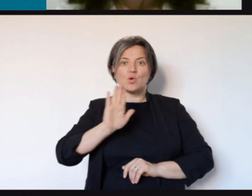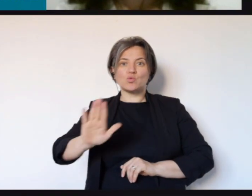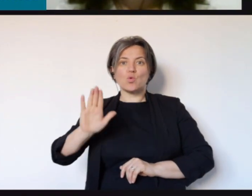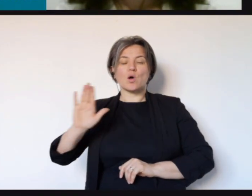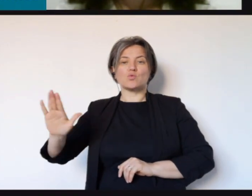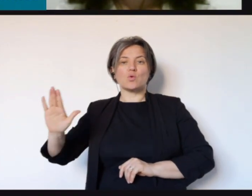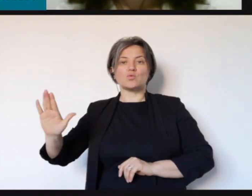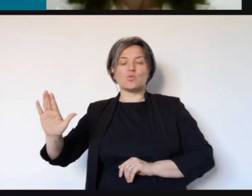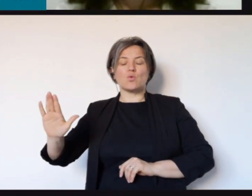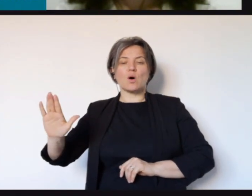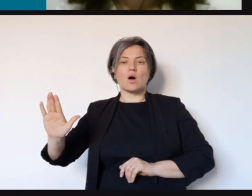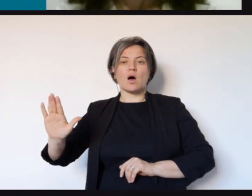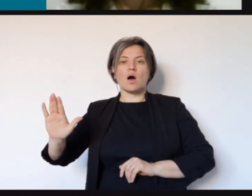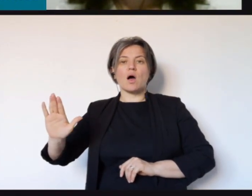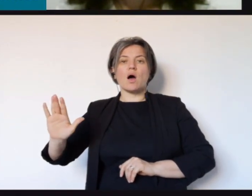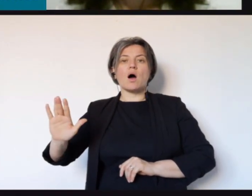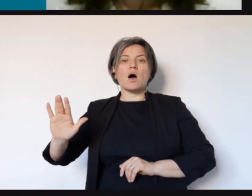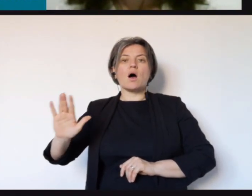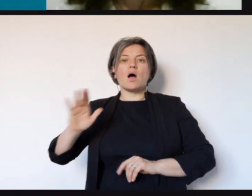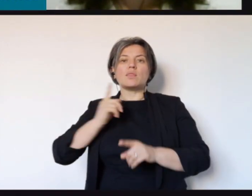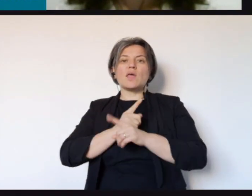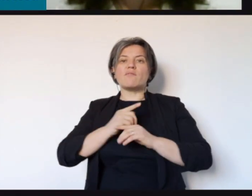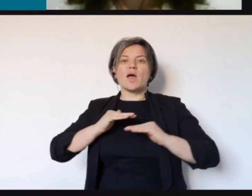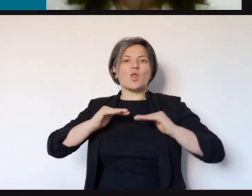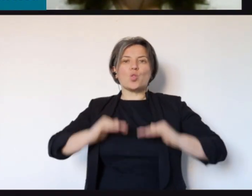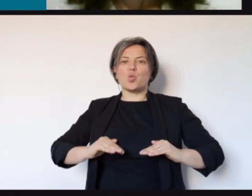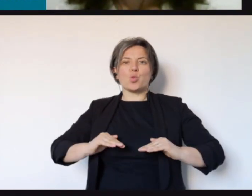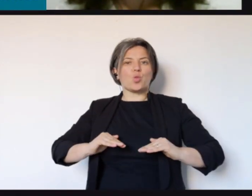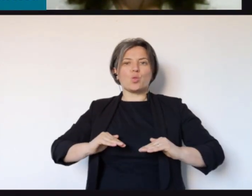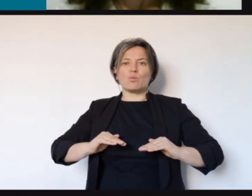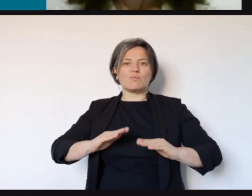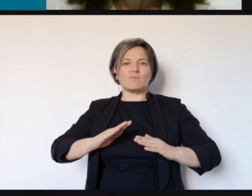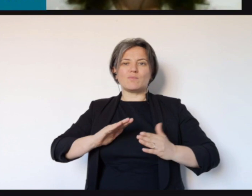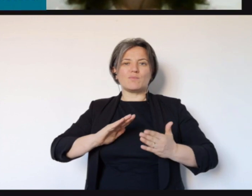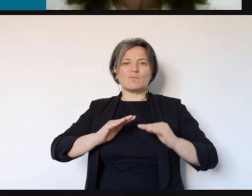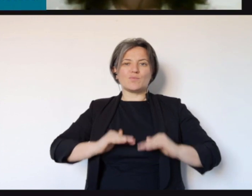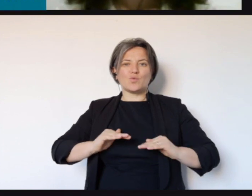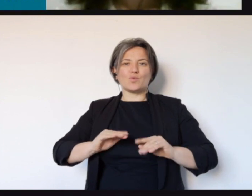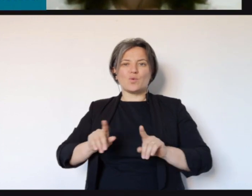la deve tutelare, come i talenti della parabola.